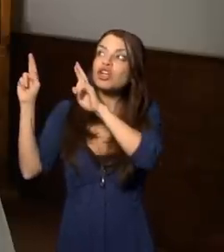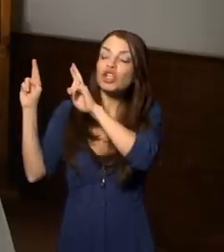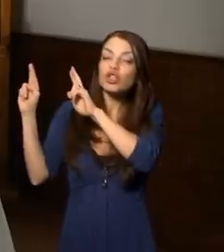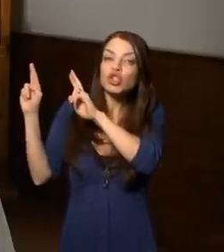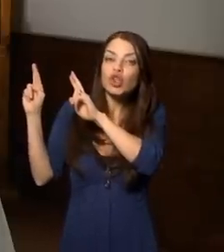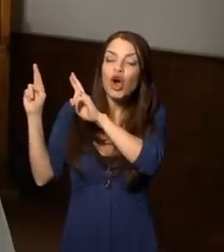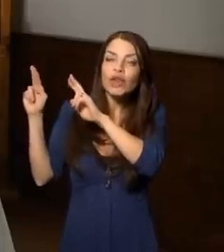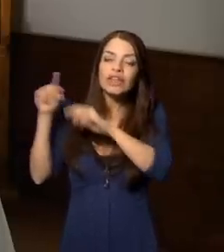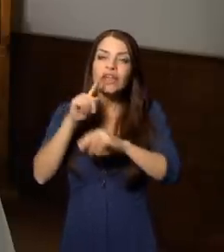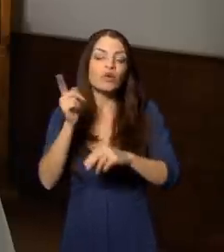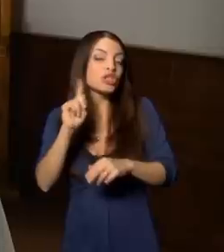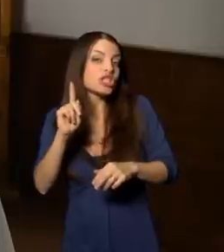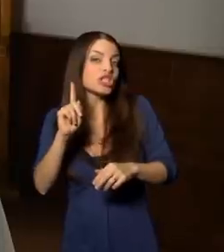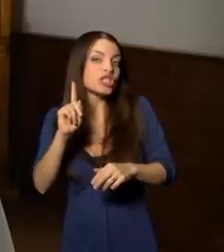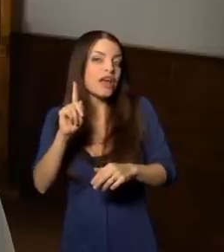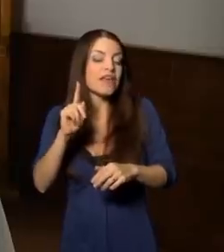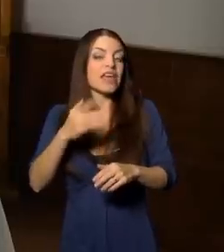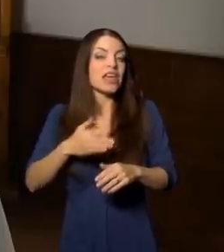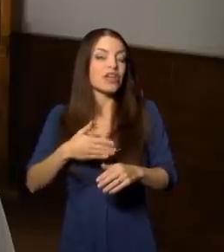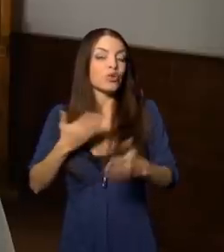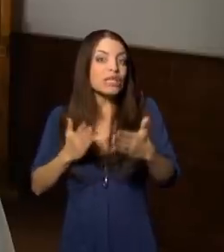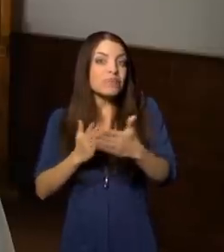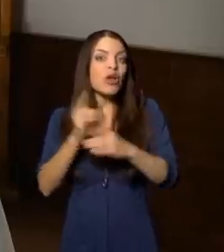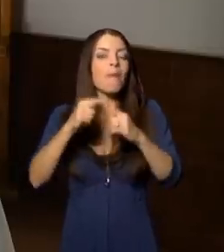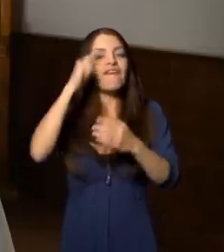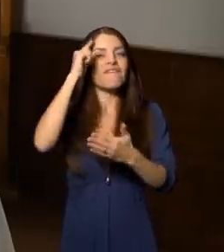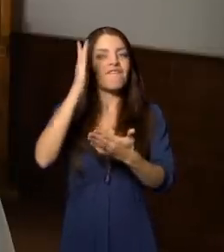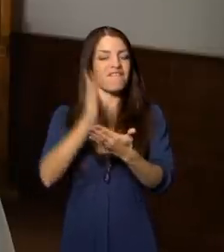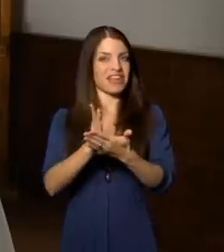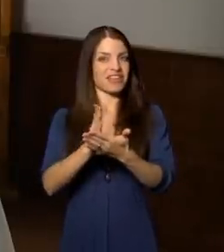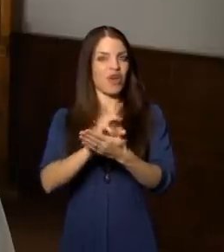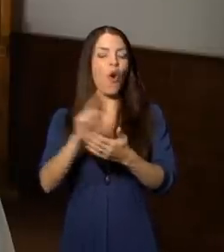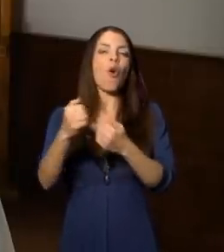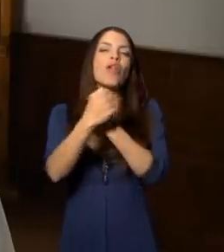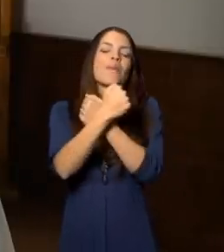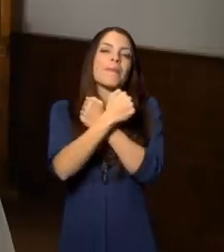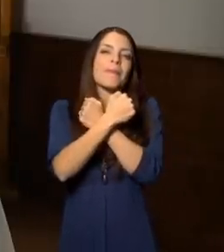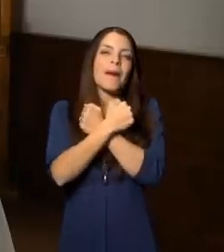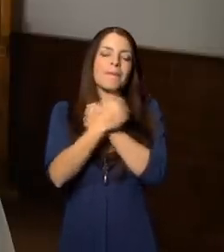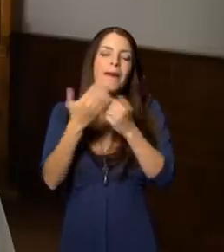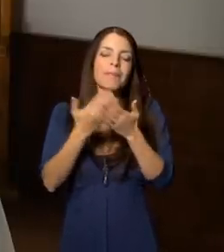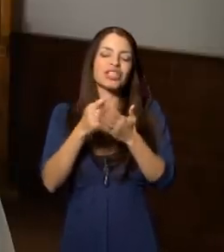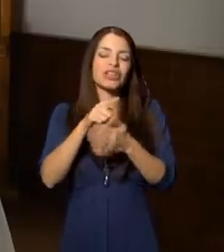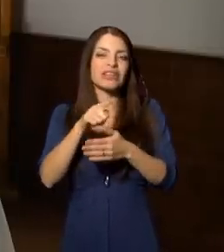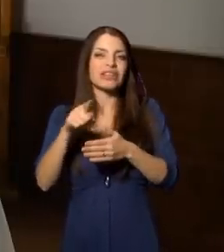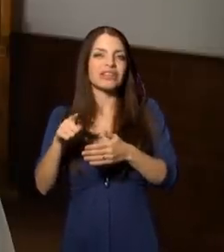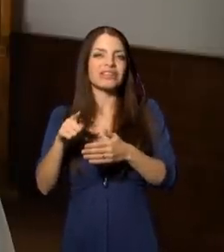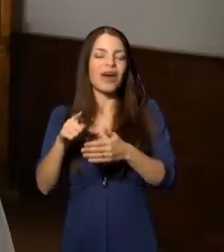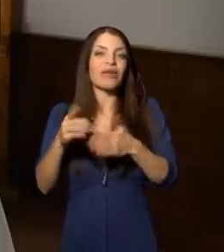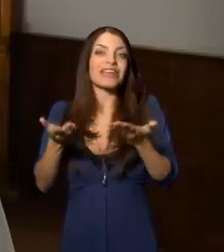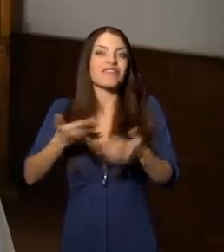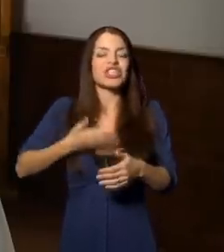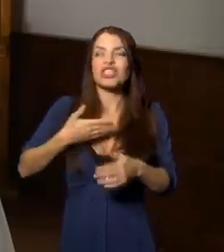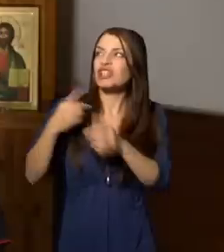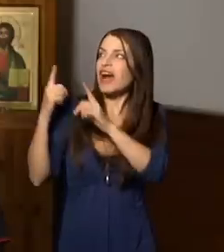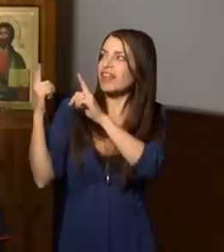nistqarru, iridu joħorġu minn din il-fidi u l-imħabba tagħna biex ikunu skont dak li jrid Alla.